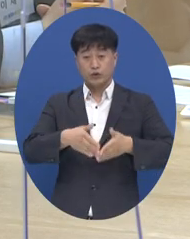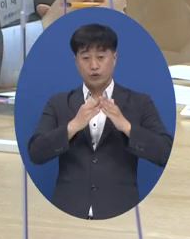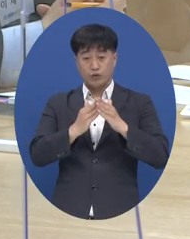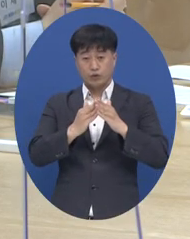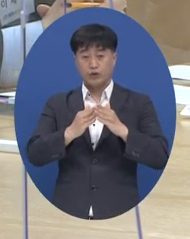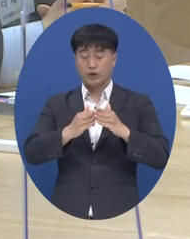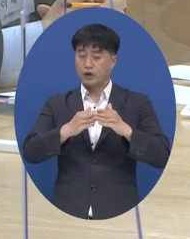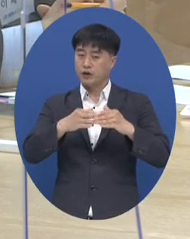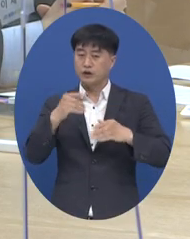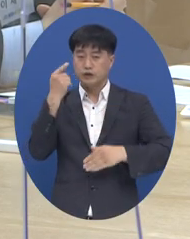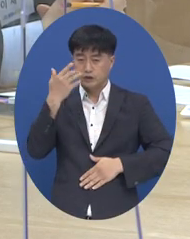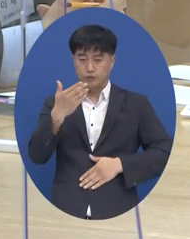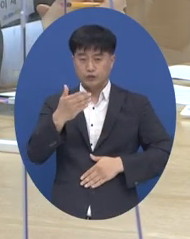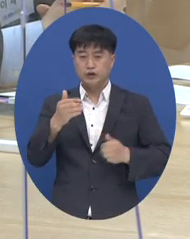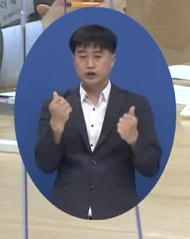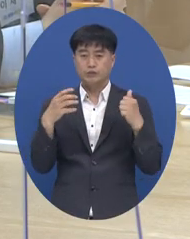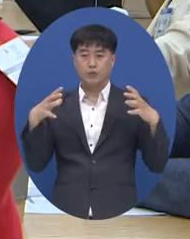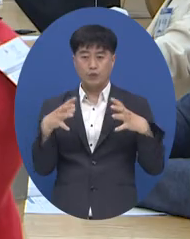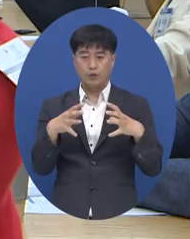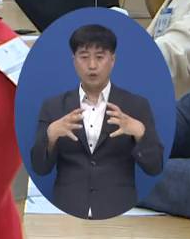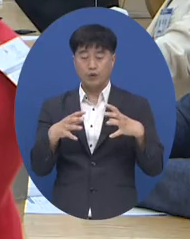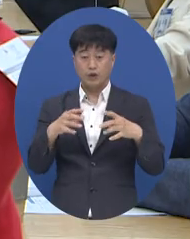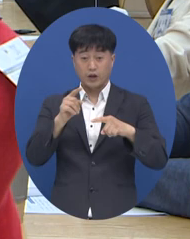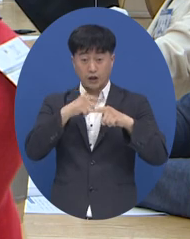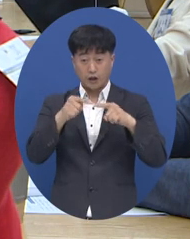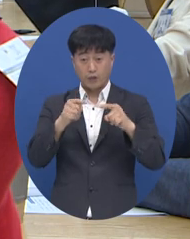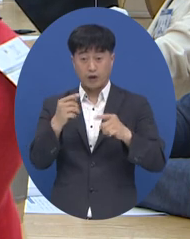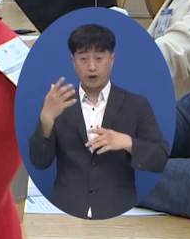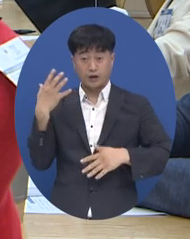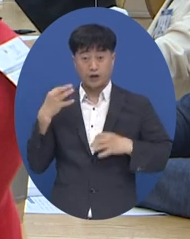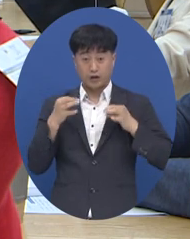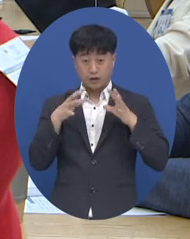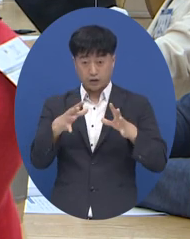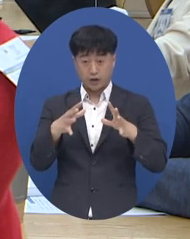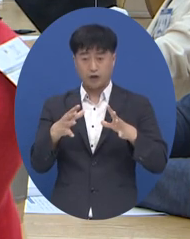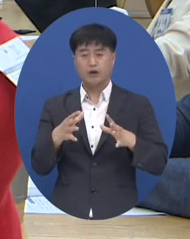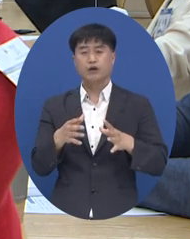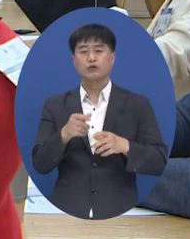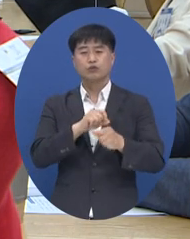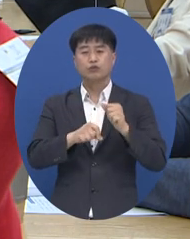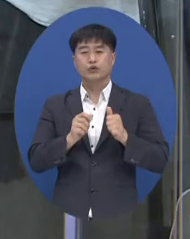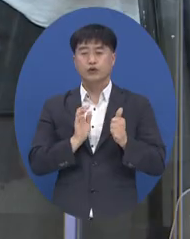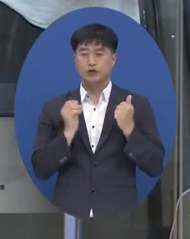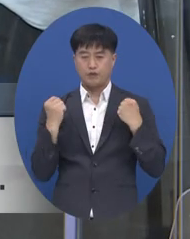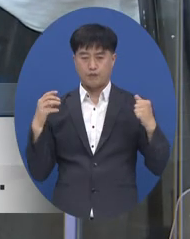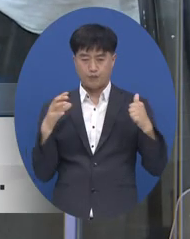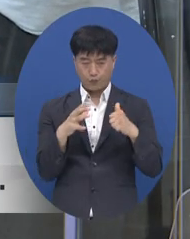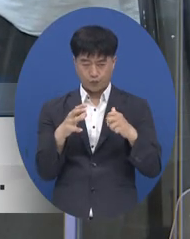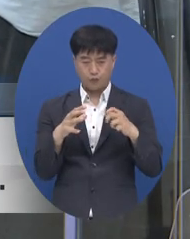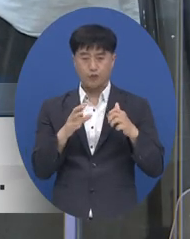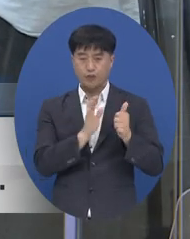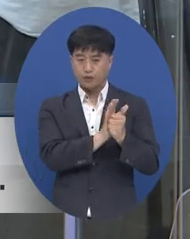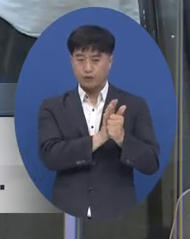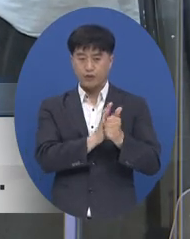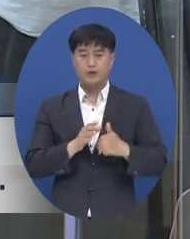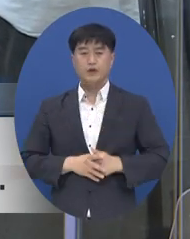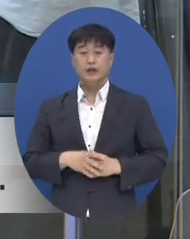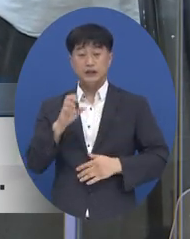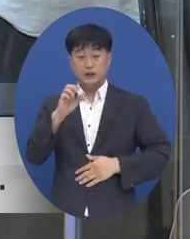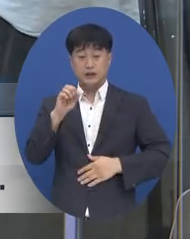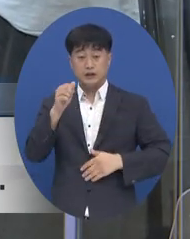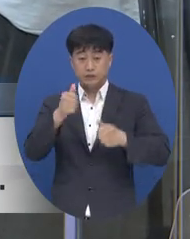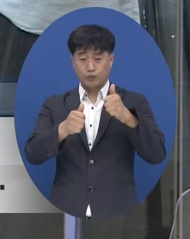자문과 협조, e스포츠 대회 개최 지원까지 적극 협력하기로 했습니다. e스포츠 올림픽이 이루어질